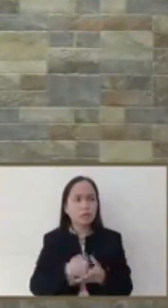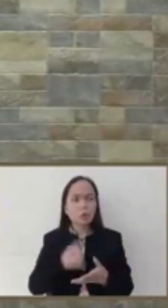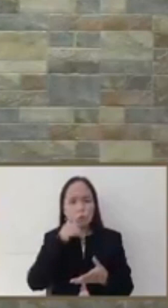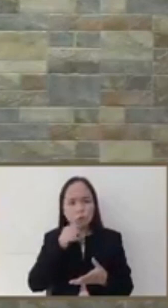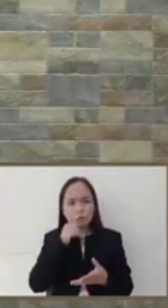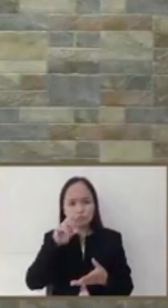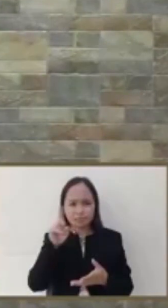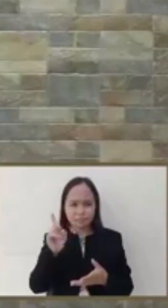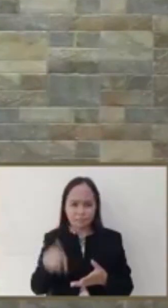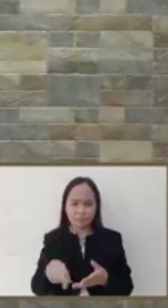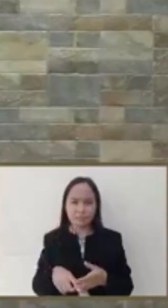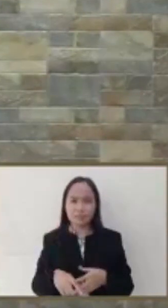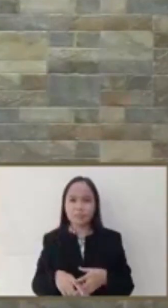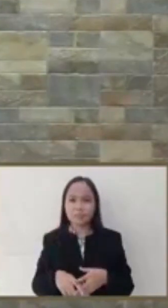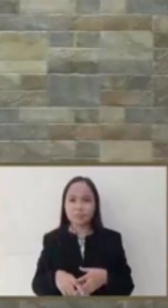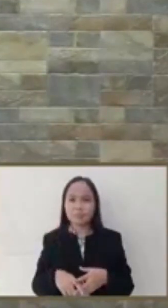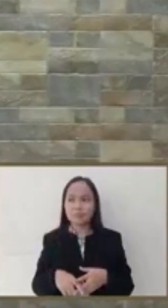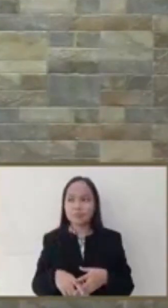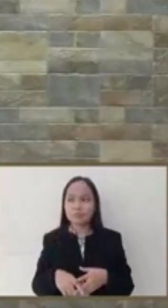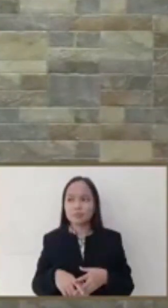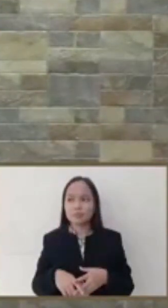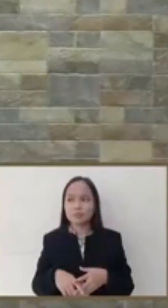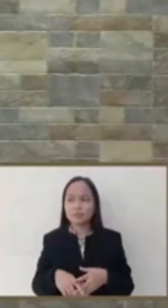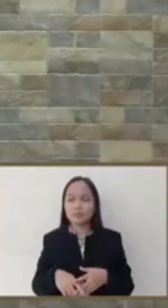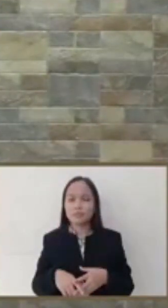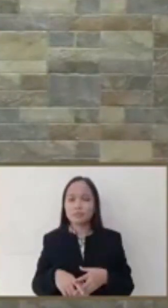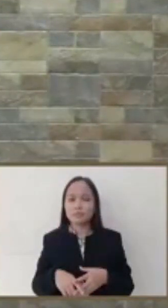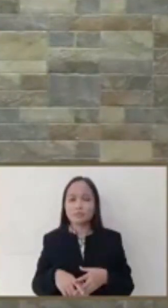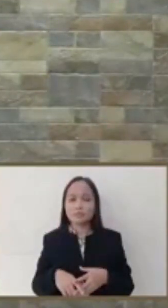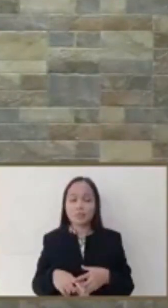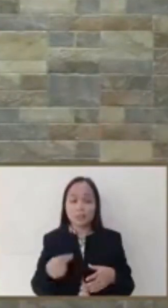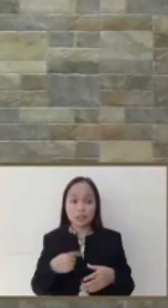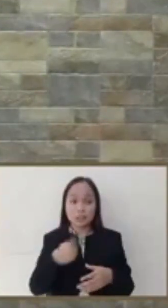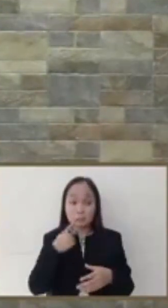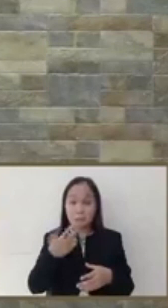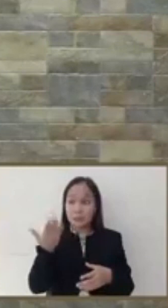question. Kapatid, ito sinasabi ko sa inyo noong Sunday.